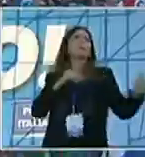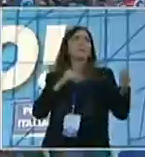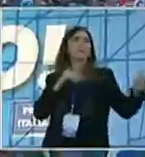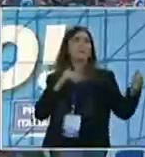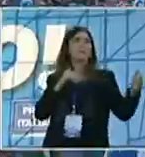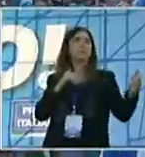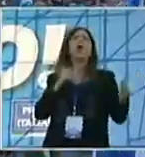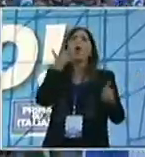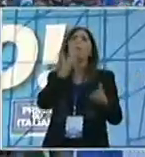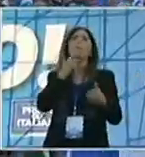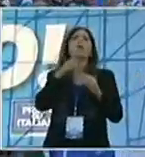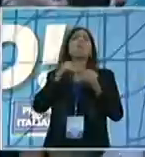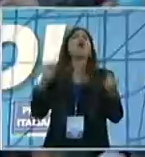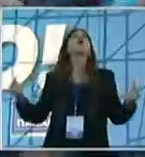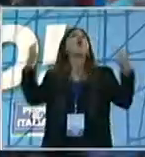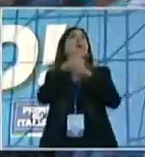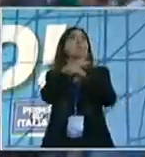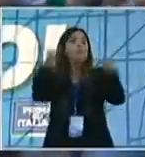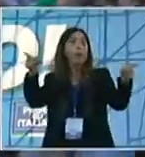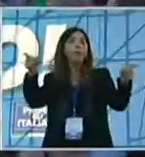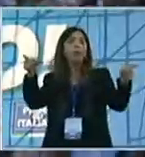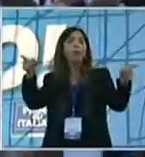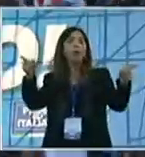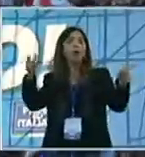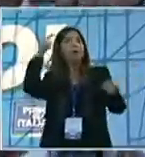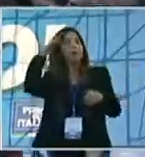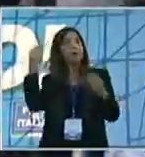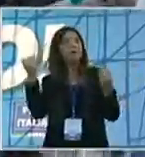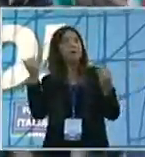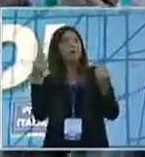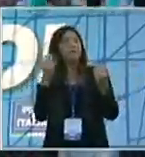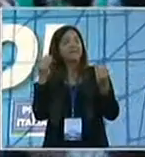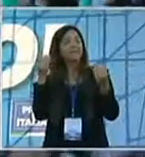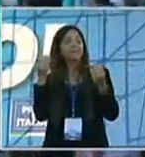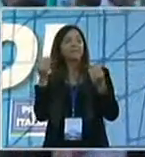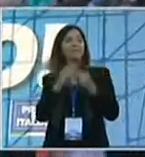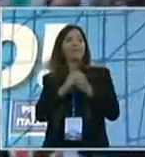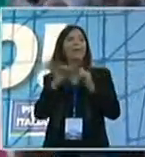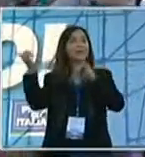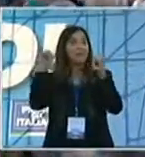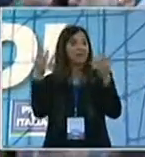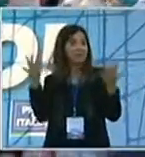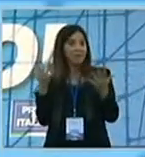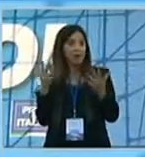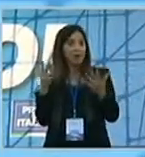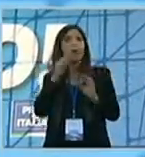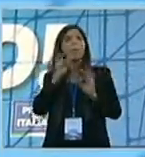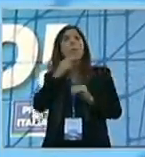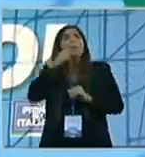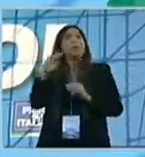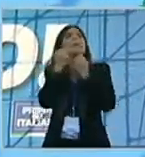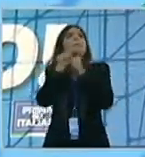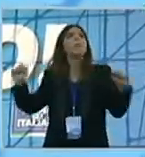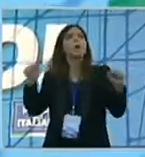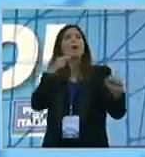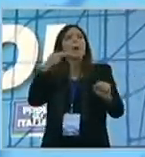di quello che la gente vorrebbe. E sapete qual è la cosa divertente? Che si definiscono pure democratici! Ma almeno